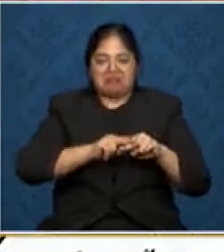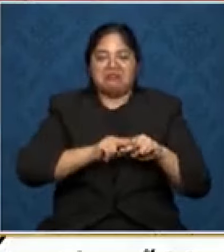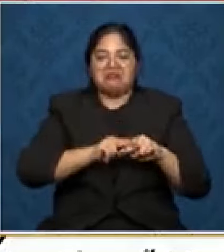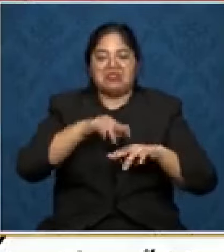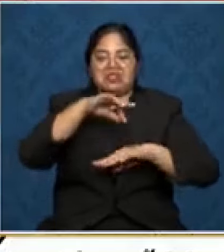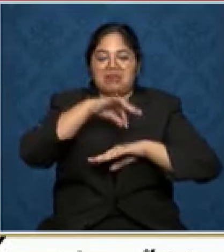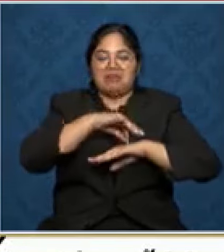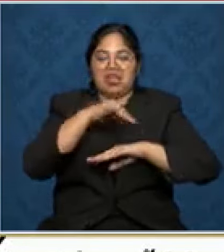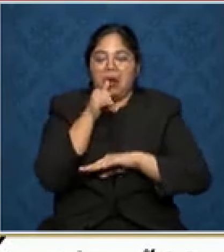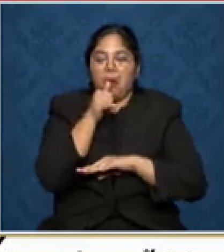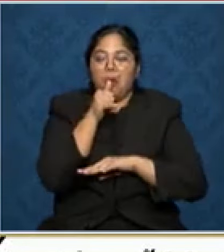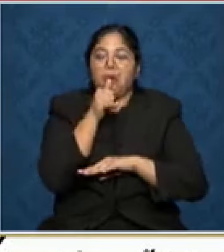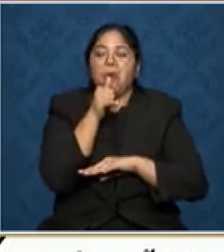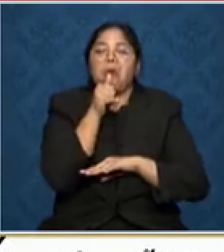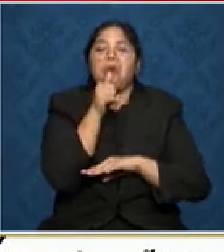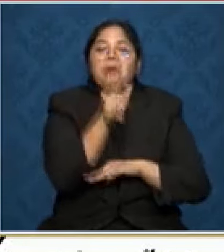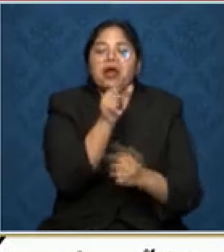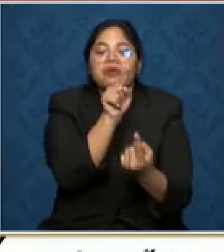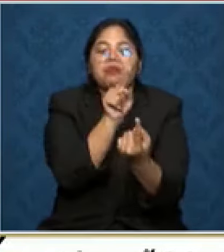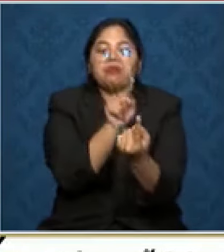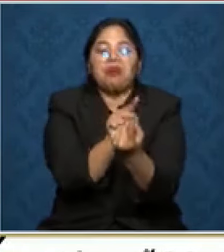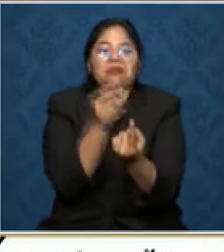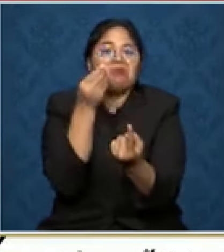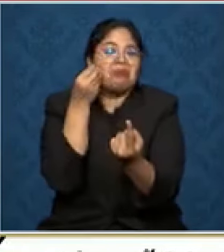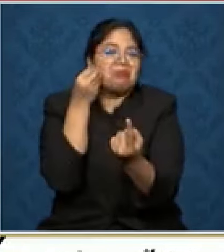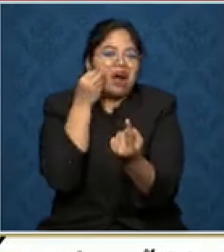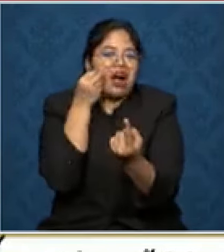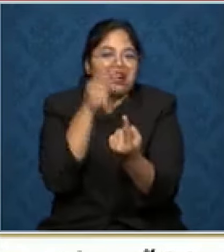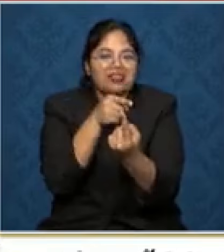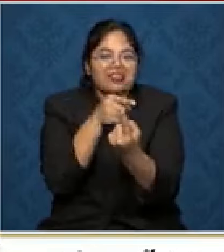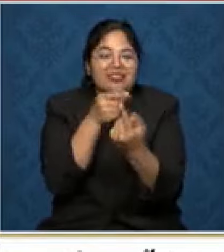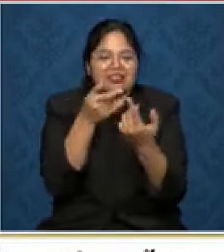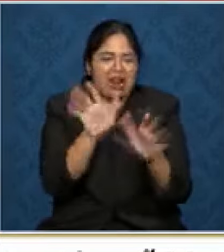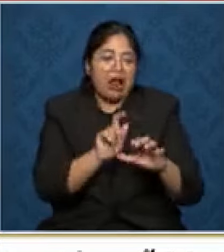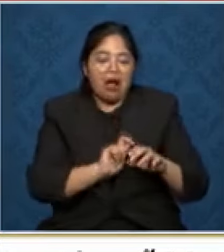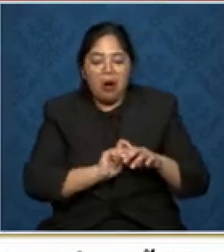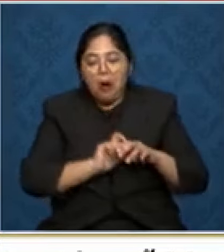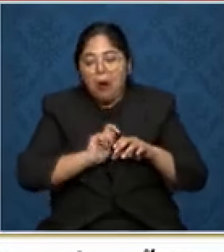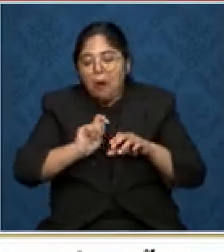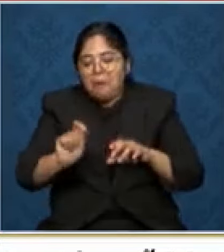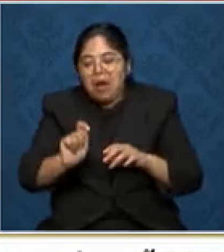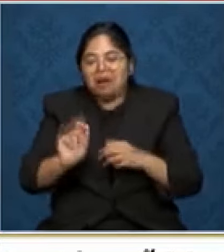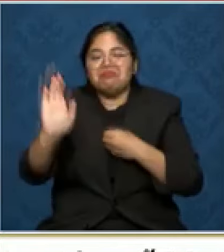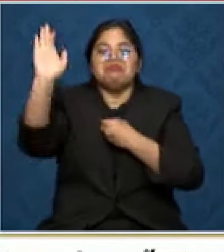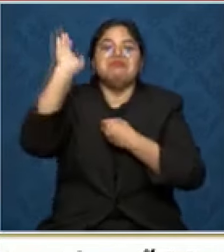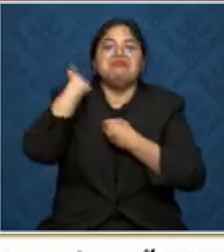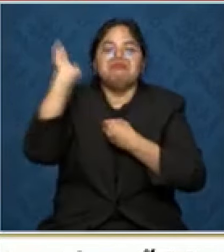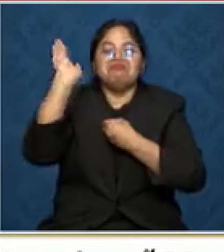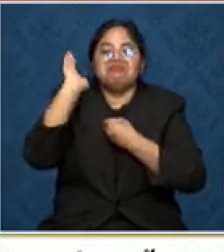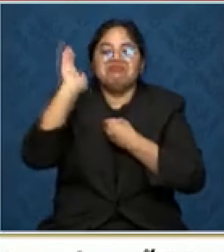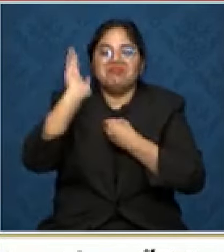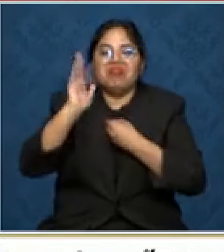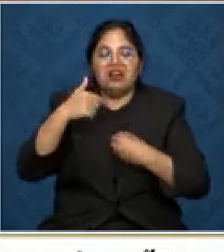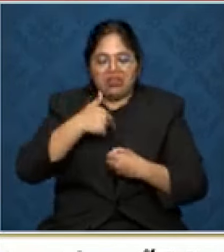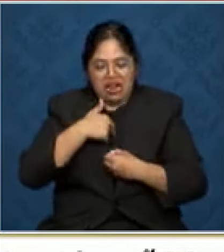ถึงบ้านแถมออกมาให้สัมภาษณ์แถลงด้วยว่ายินดี